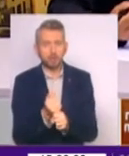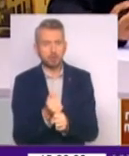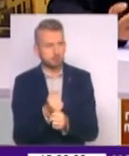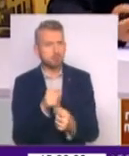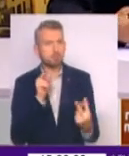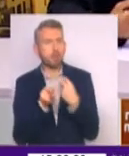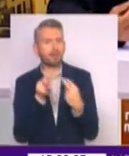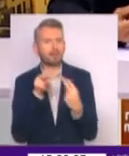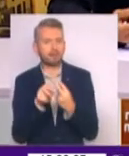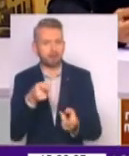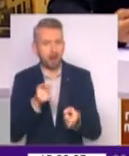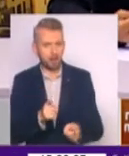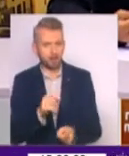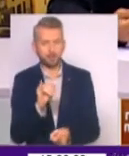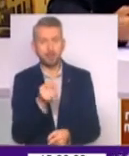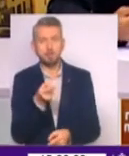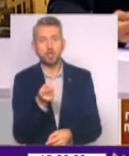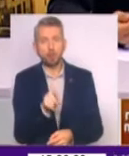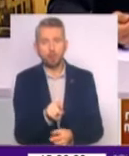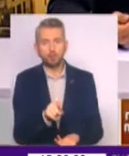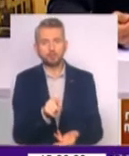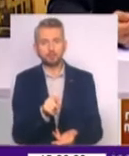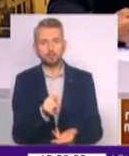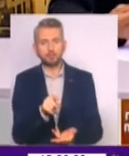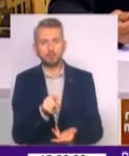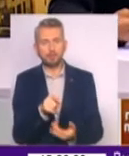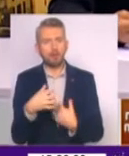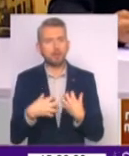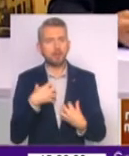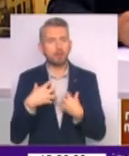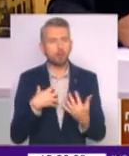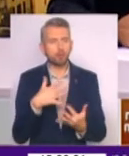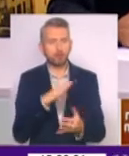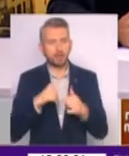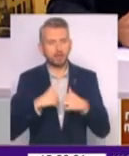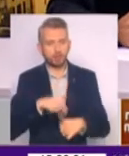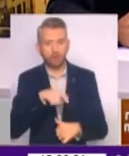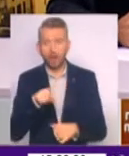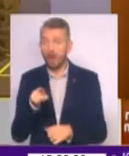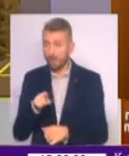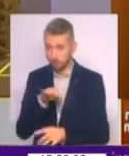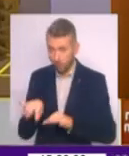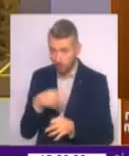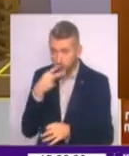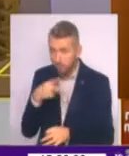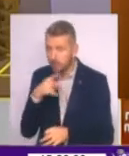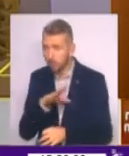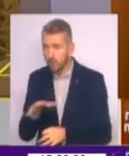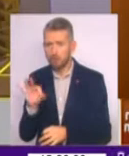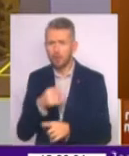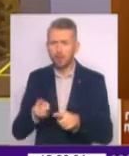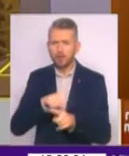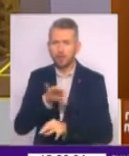магістральних, і при цьому не потурбувати спокій. А ви бачили взагалі цей проект? Тому що ми з приводу цього проекту говорили